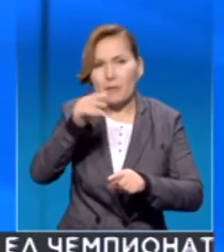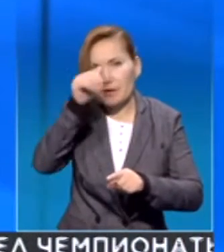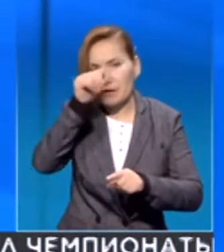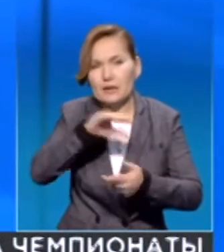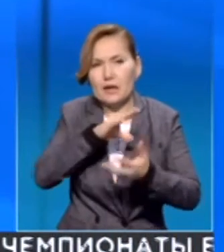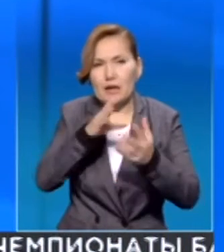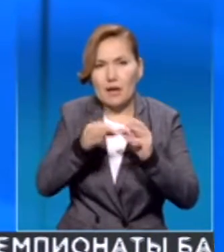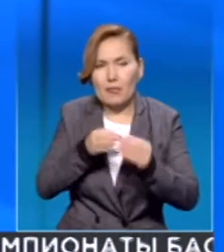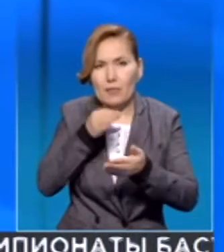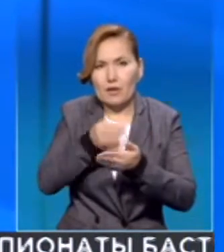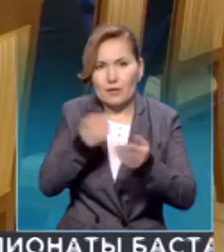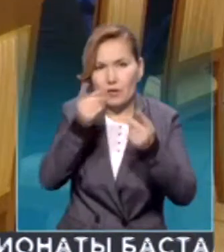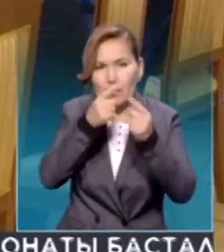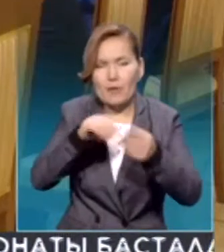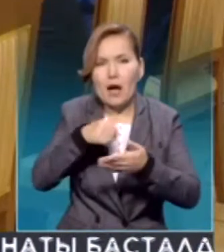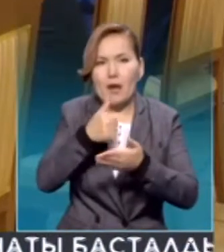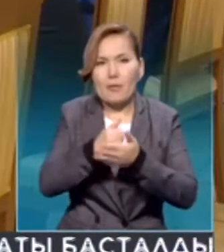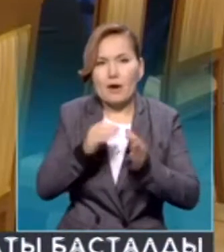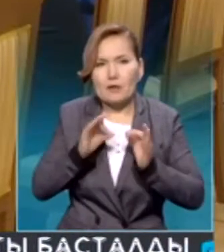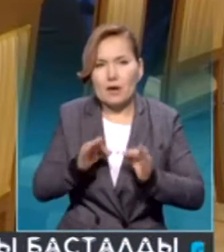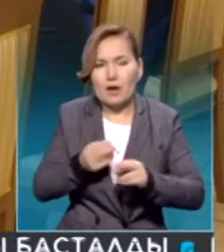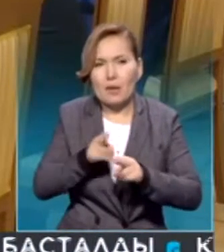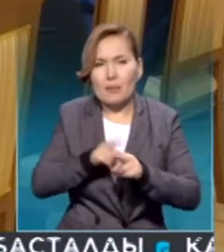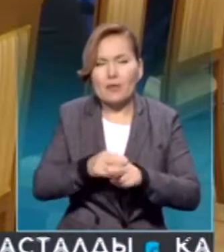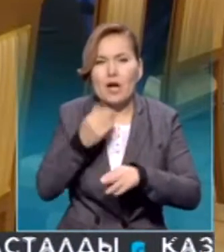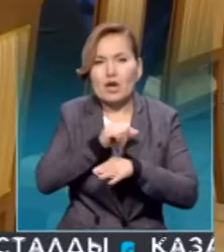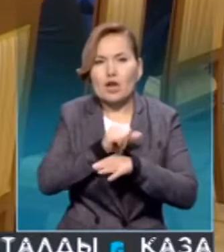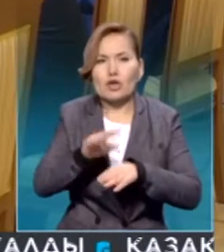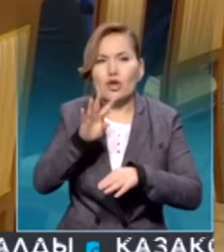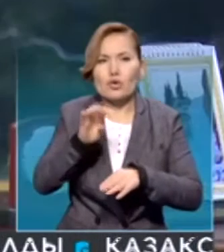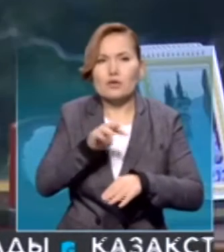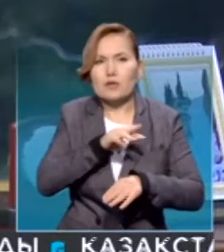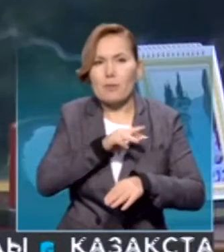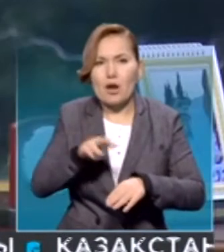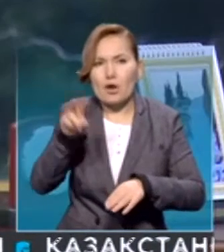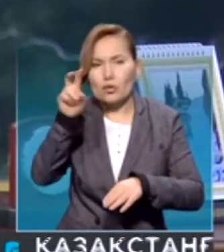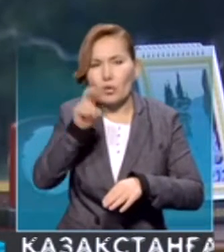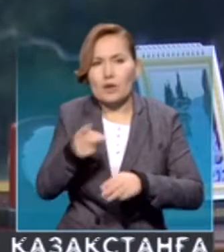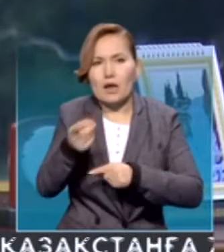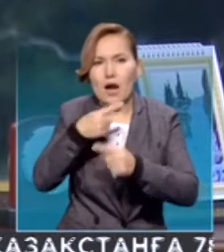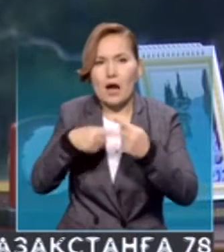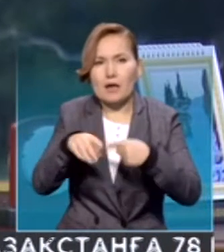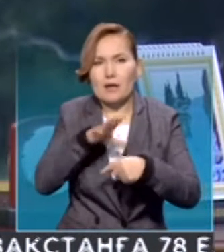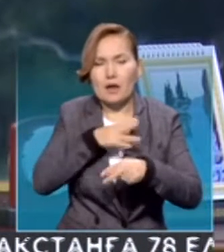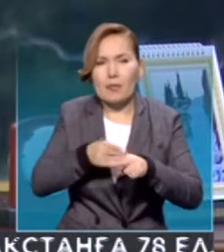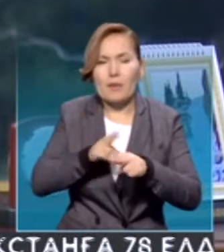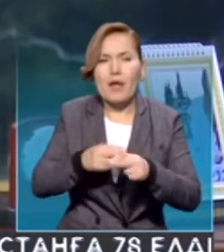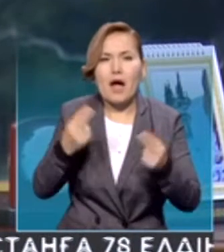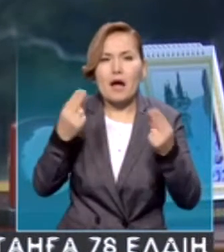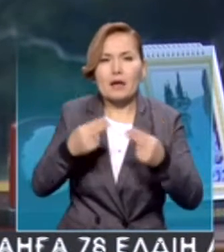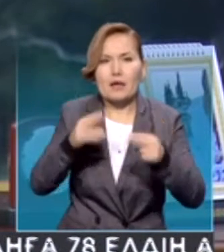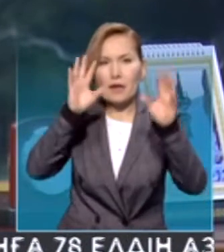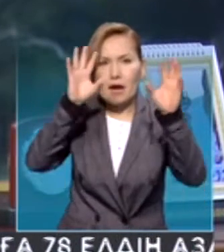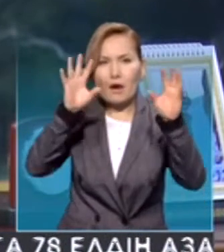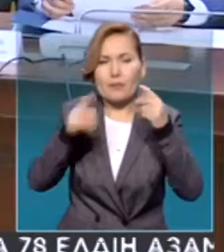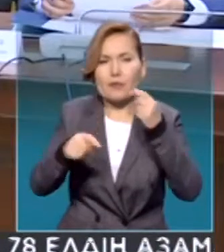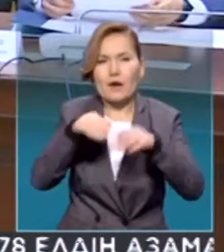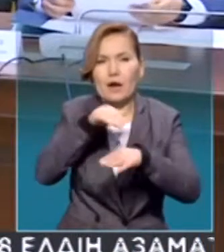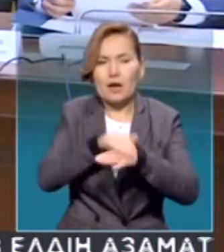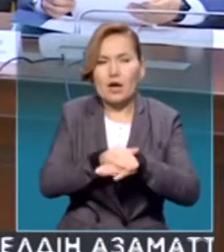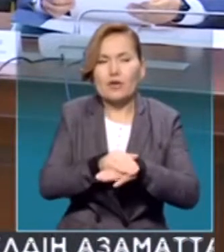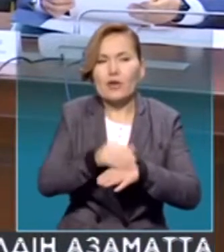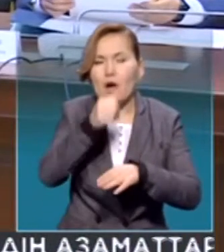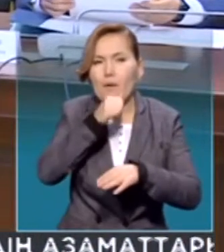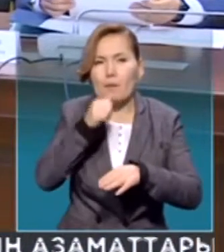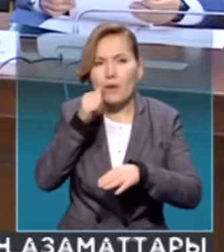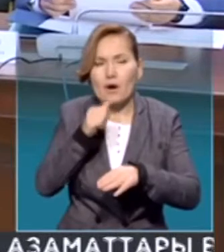осындай. Бас прокурор Берік Хасловтың сөзінше, шетелден 400 миллион доллар қайтарылған. Кеден саласында заң талаптарын бұзып, жұмыс істеген 10